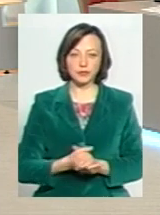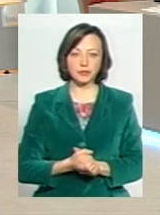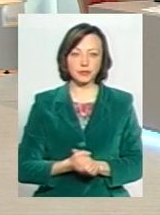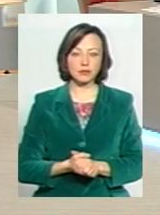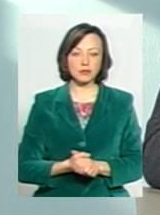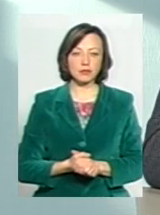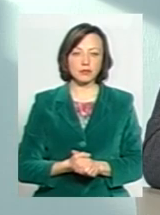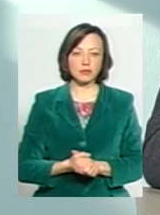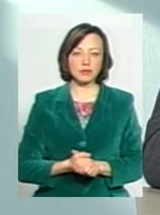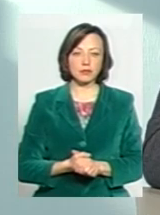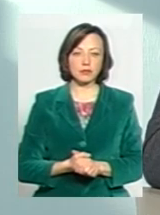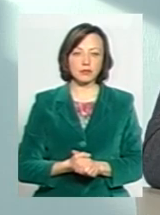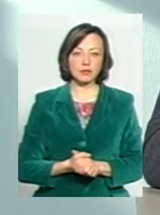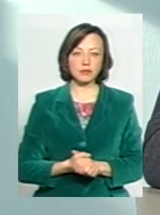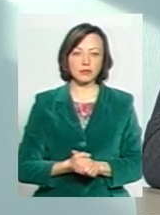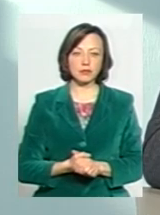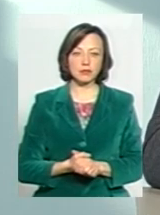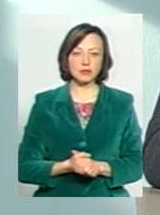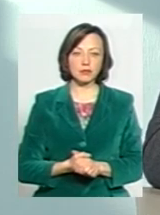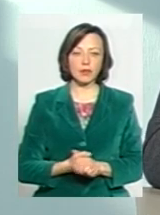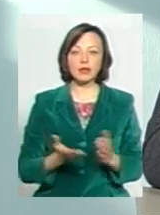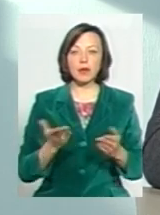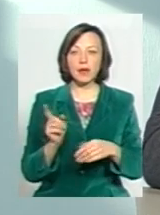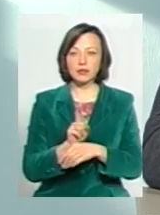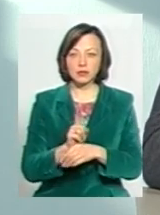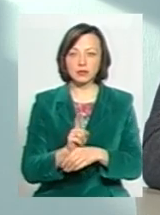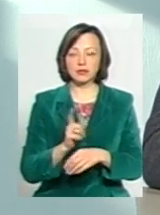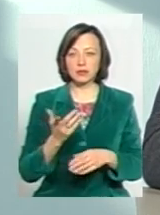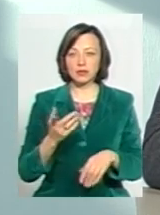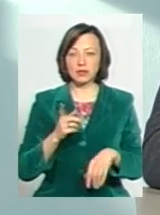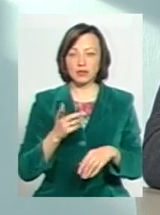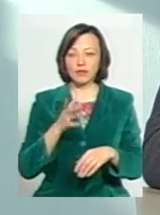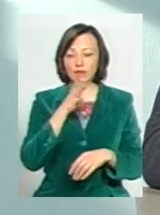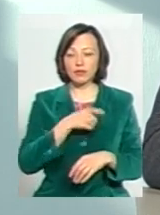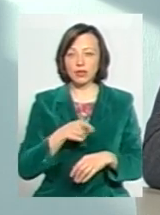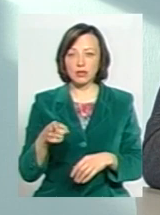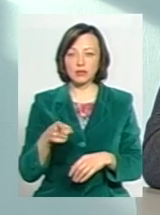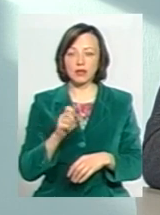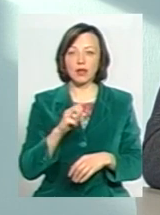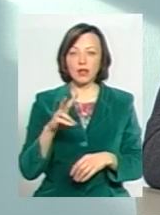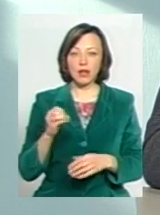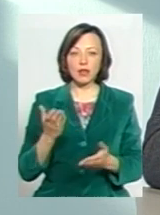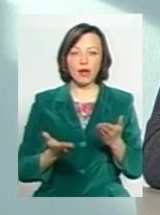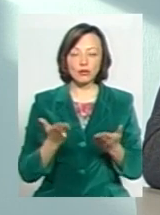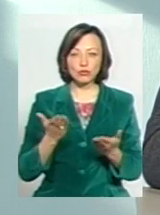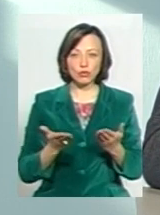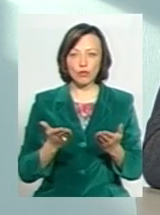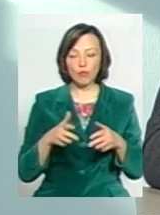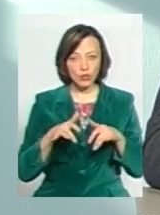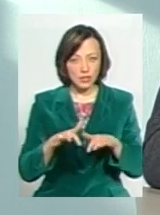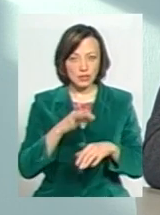351 ліфта. За яким критерієм? Ну, за часовим. Однак, Якщо в